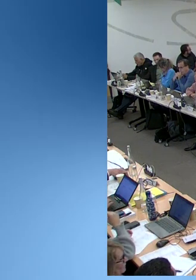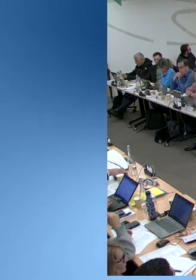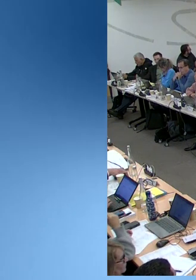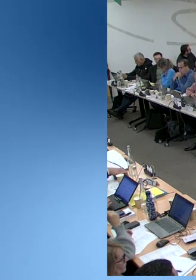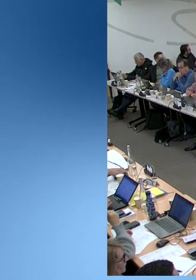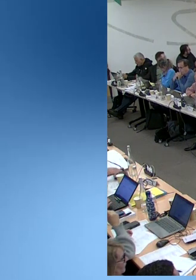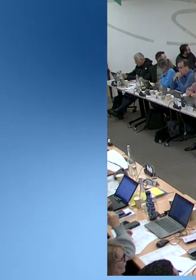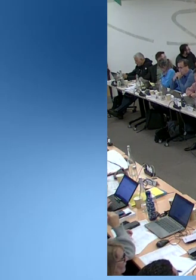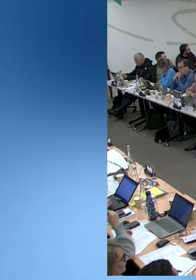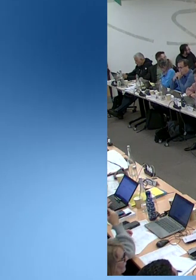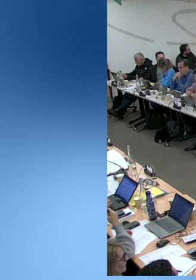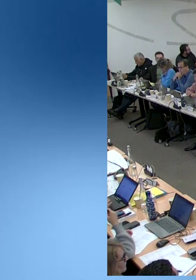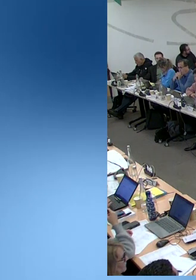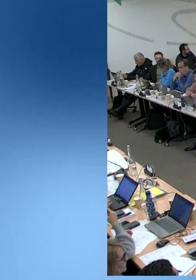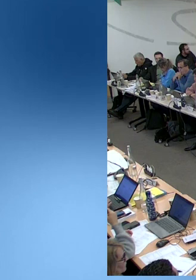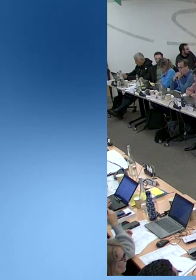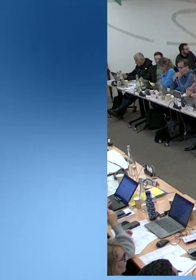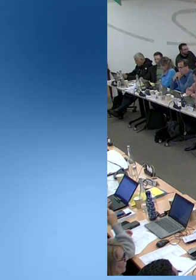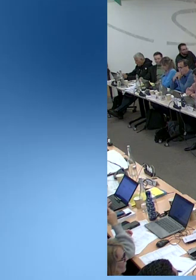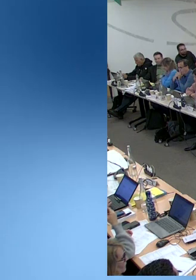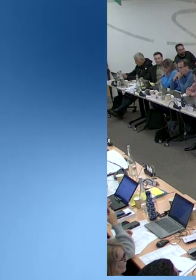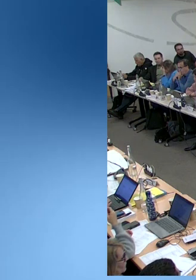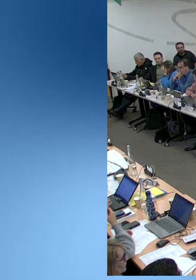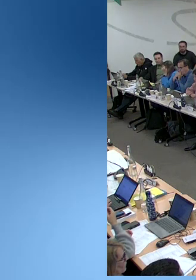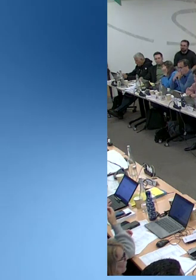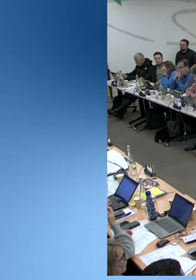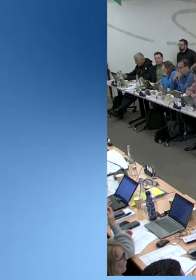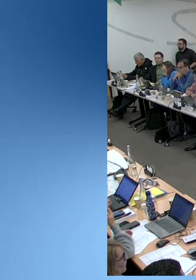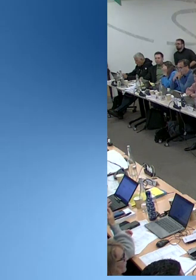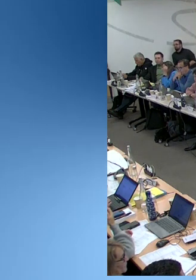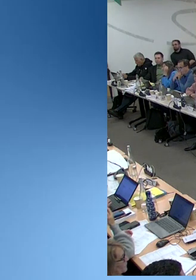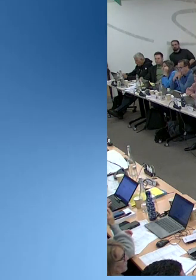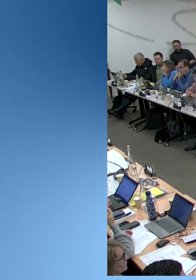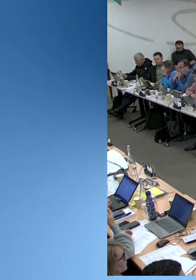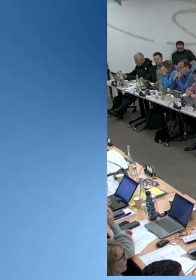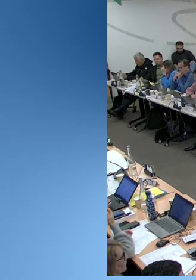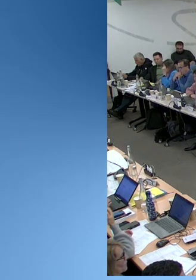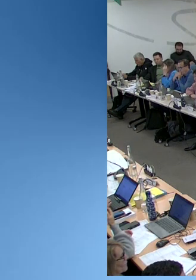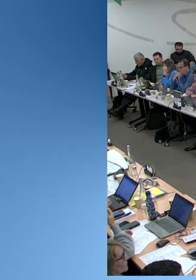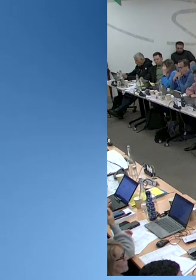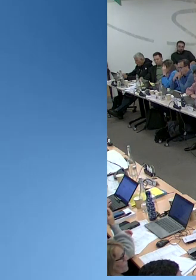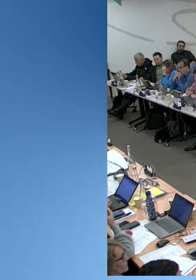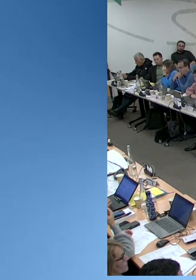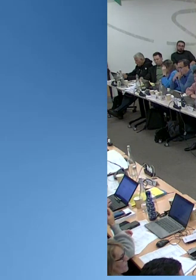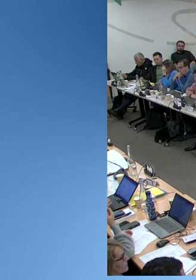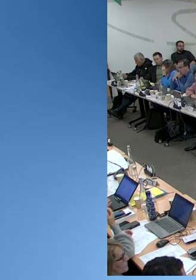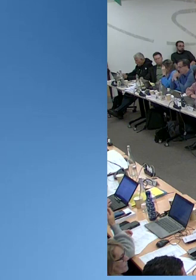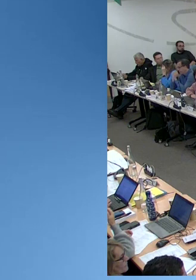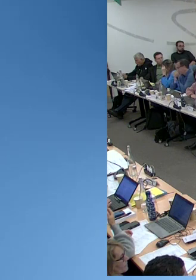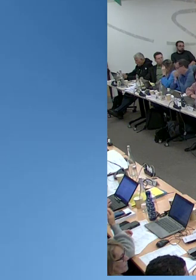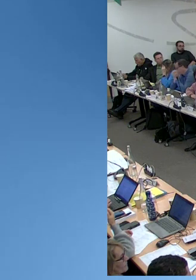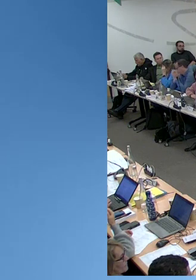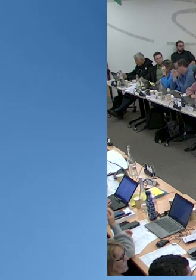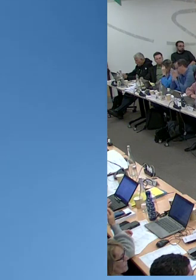PAROLE Monsieur le Maire nous enchaînons les délibérations de dénomination de voix à chaque conseil et c'est très